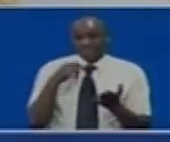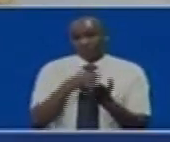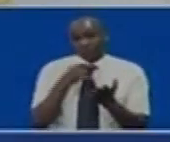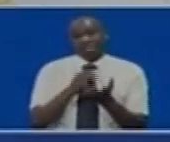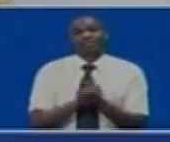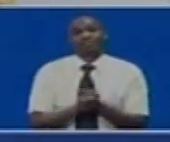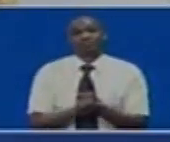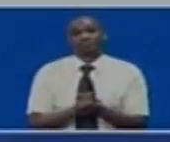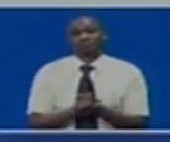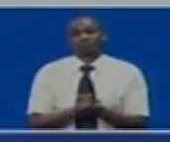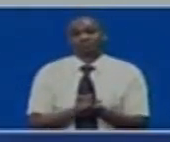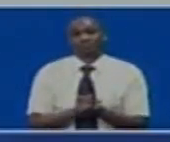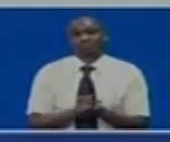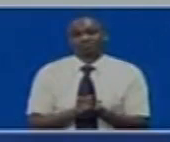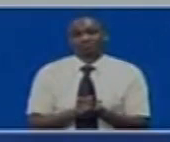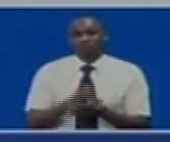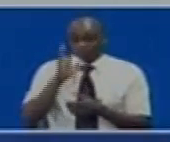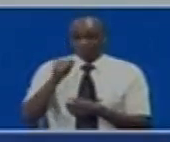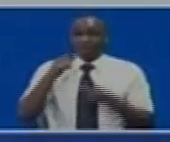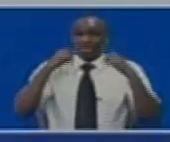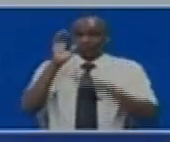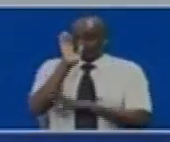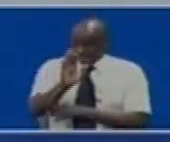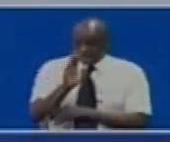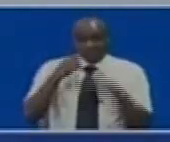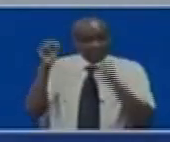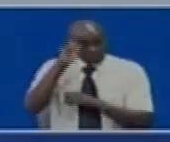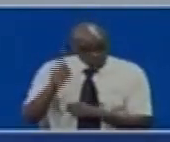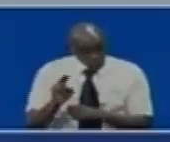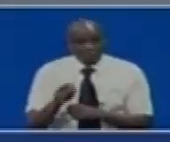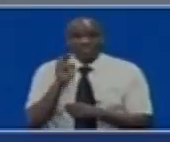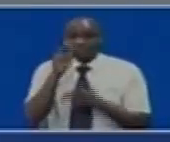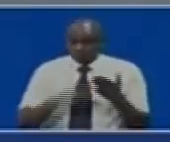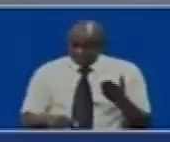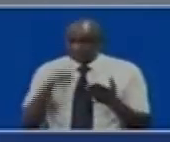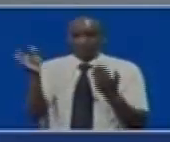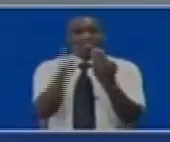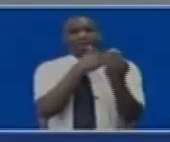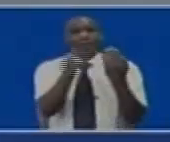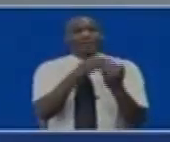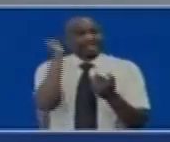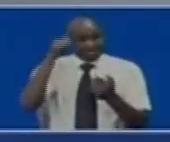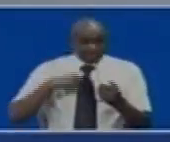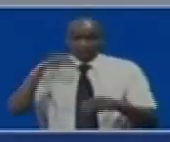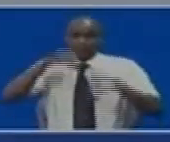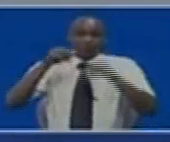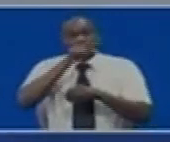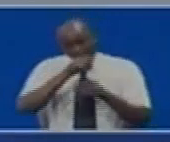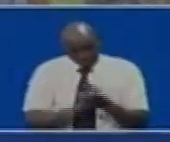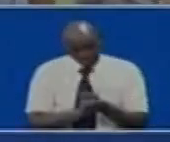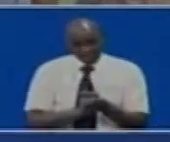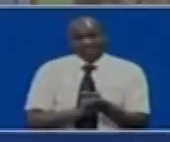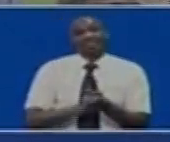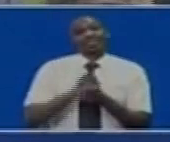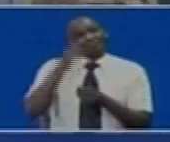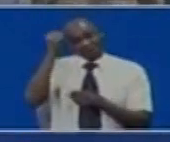mchakato huo huo. Katika hotuba yake Rais Uhuru Kenyatta akionekana kwa rai wa Kenya kumpatia fursa ya kipindi chengine